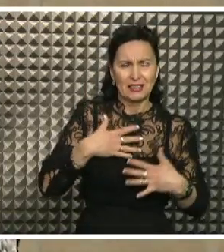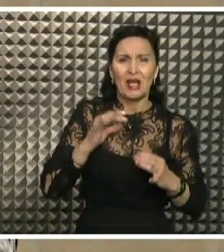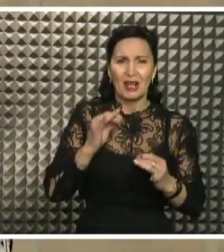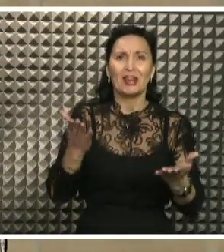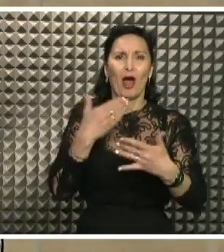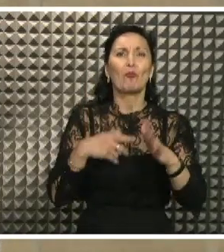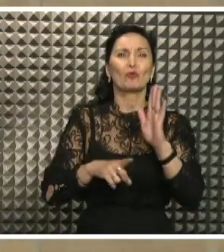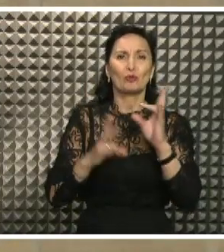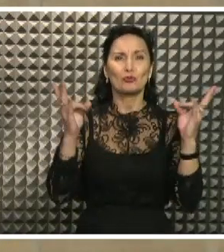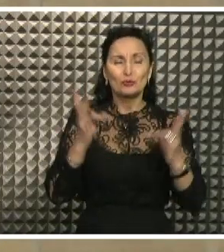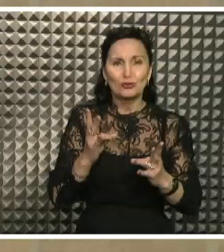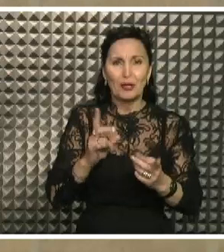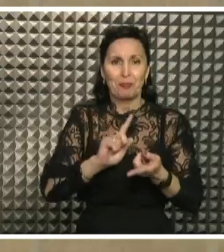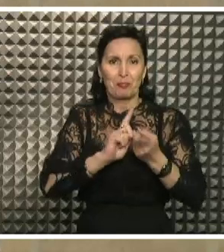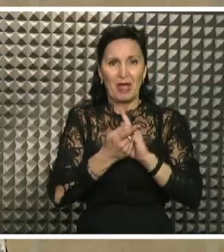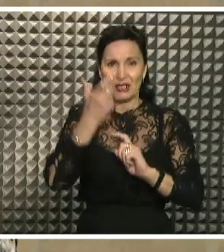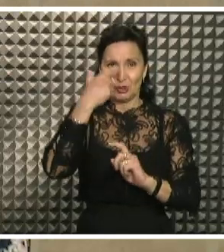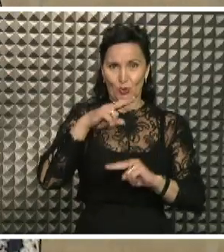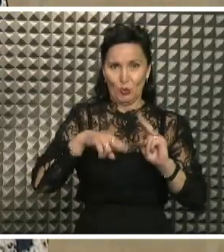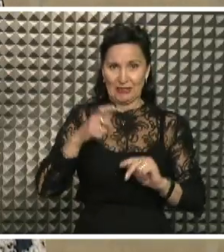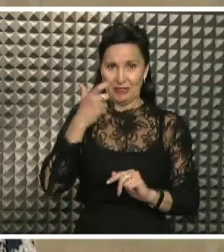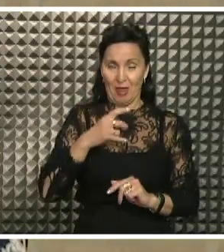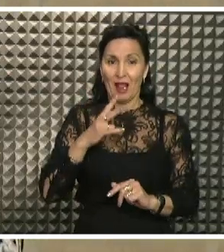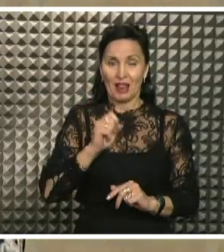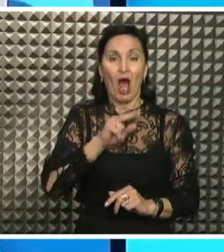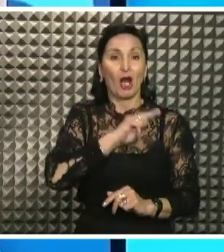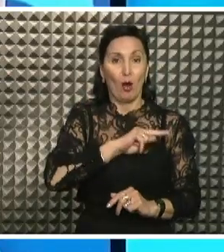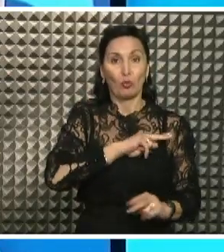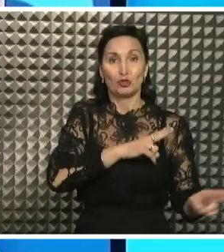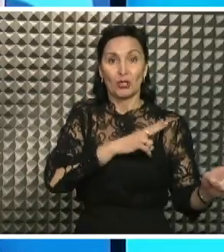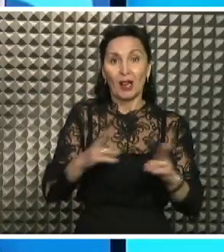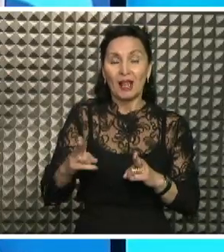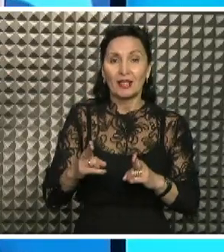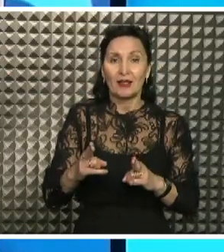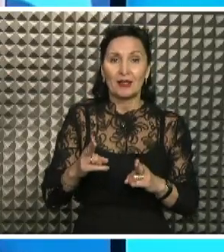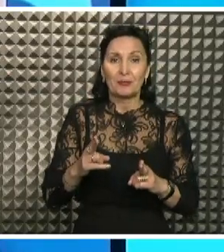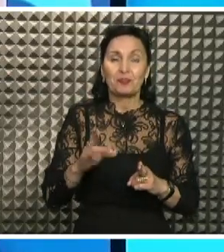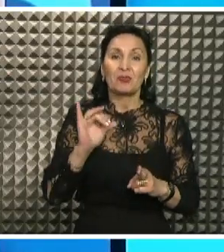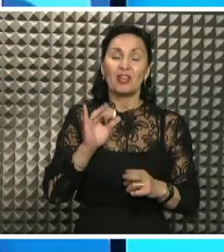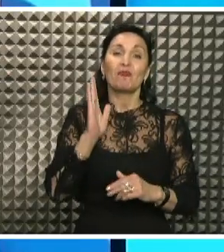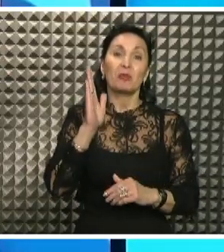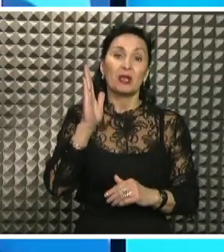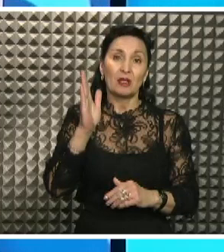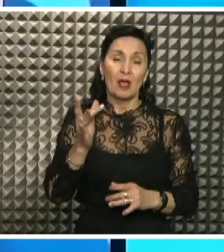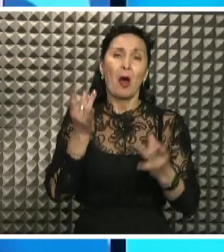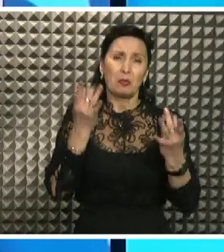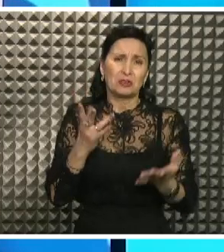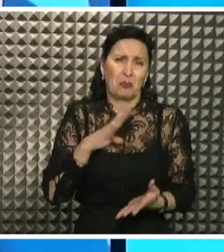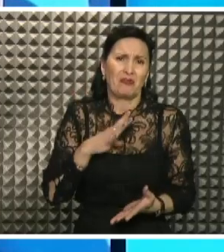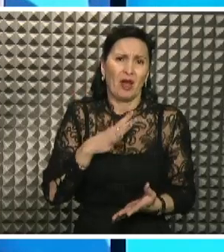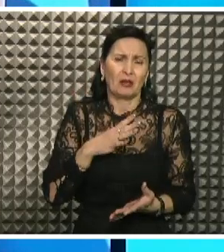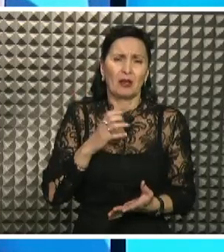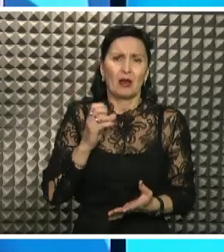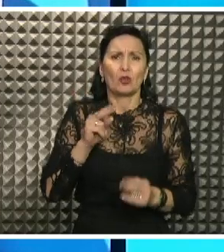нужно, перестроить себя на рабочий лад. К тому же впереди обычно бывают